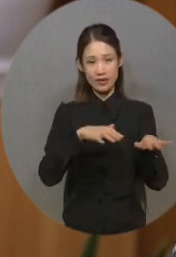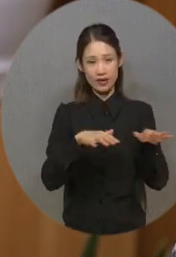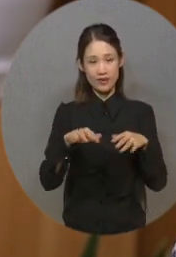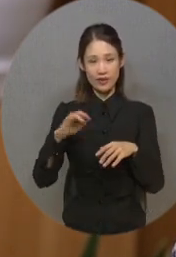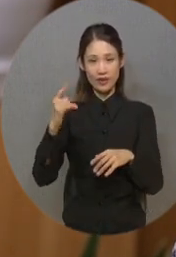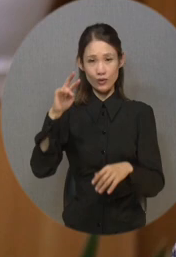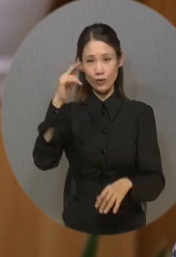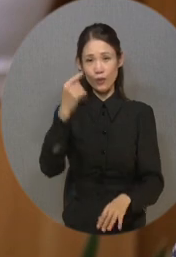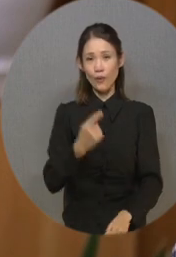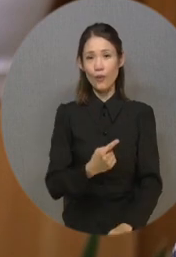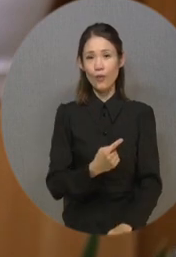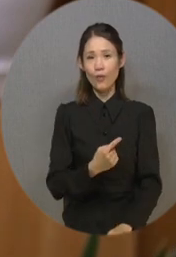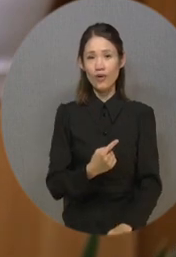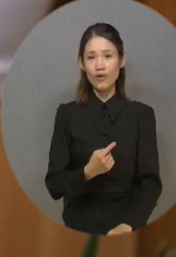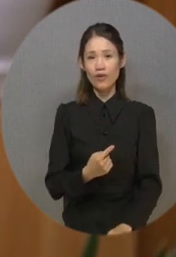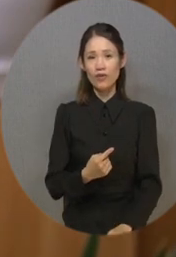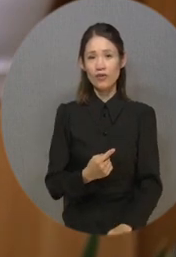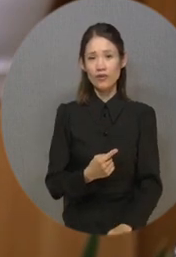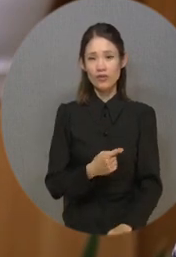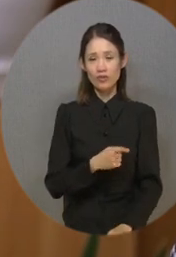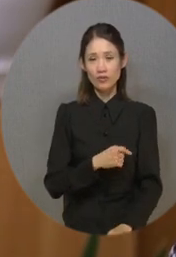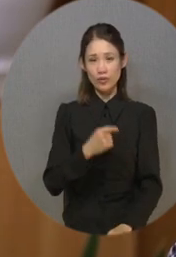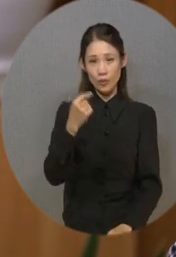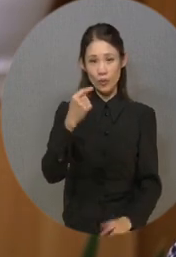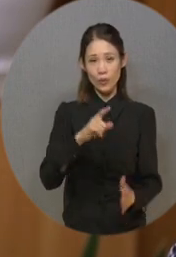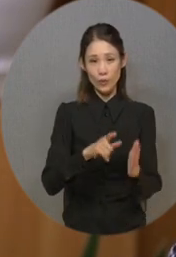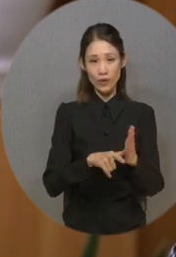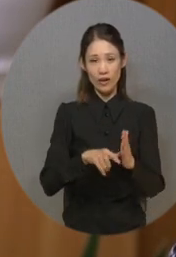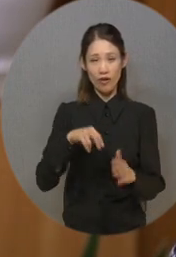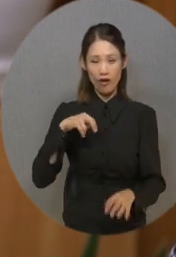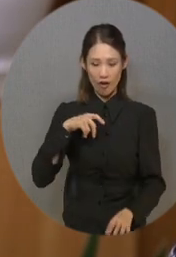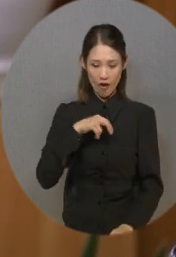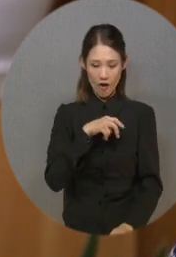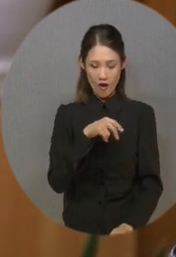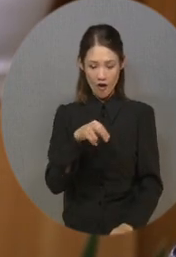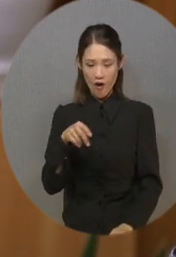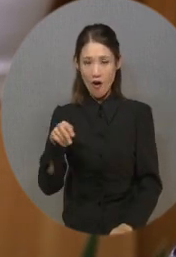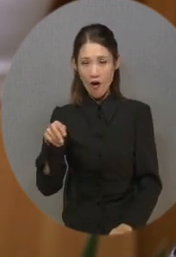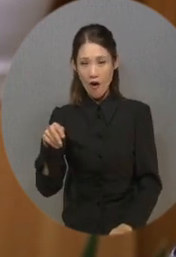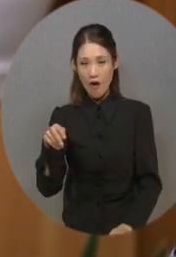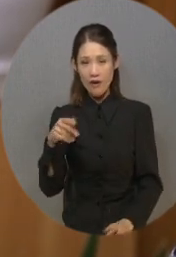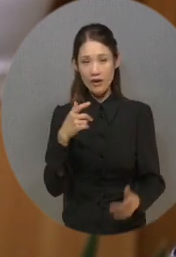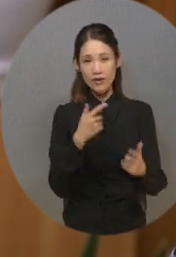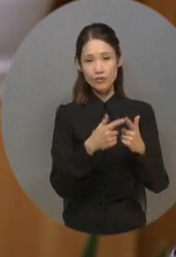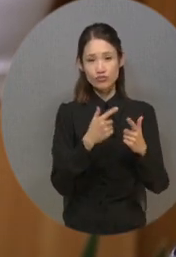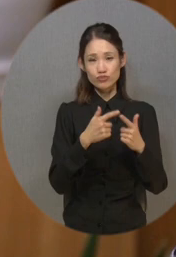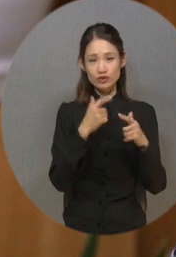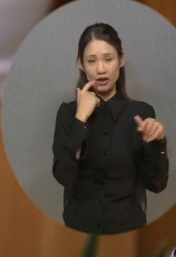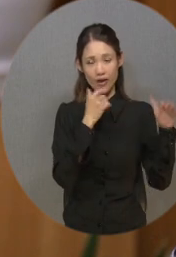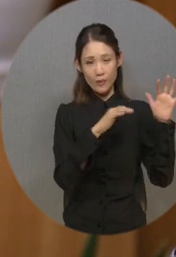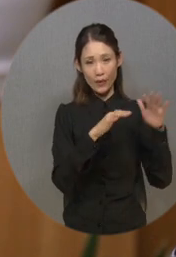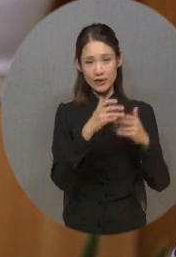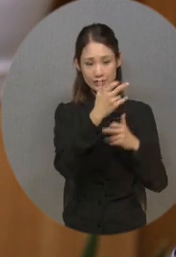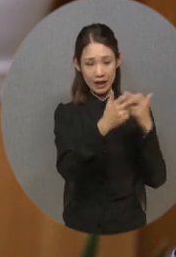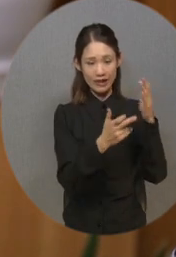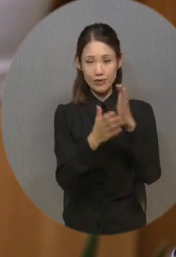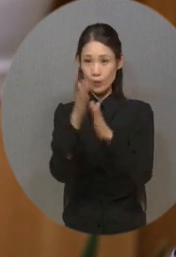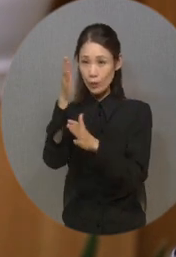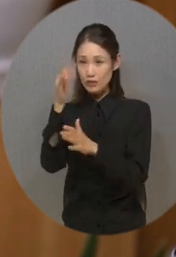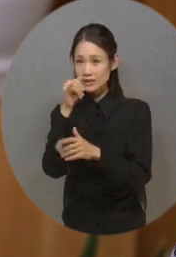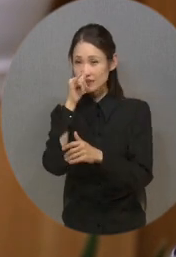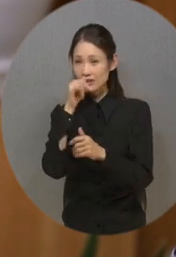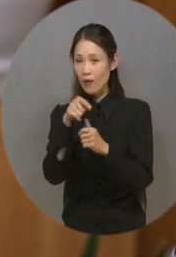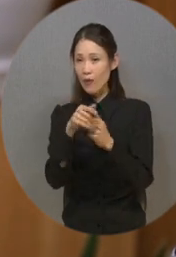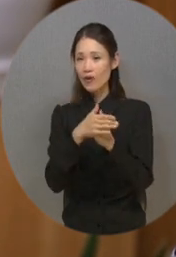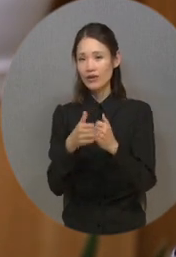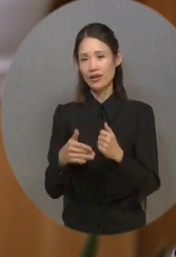다시 돌아오는 곳 다시 돌아오는 거 갔다가 올 때는 또 걸어서 예. 부산은 또 바다를 끼고 산과 도심이 있기 때문에